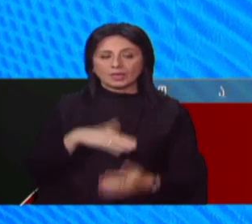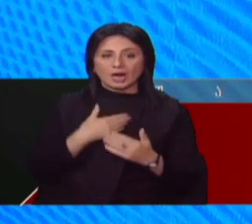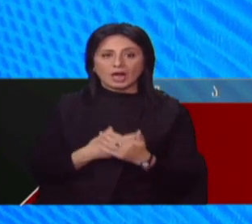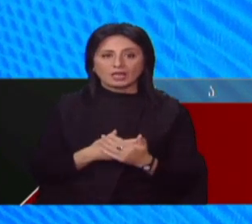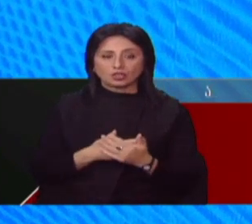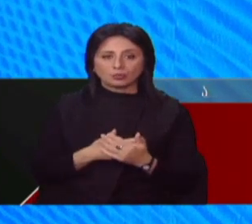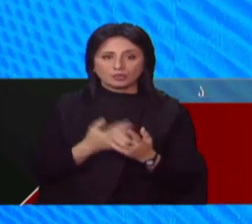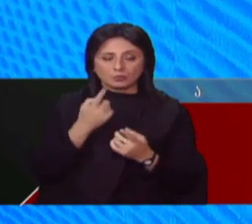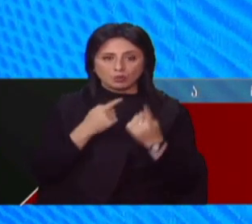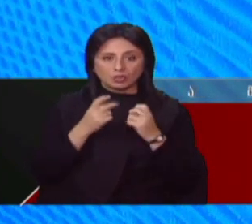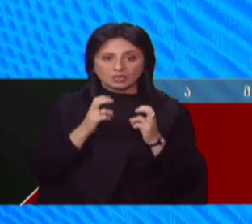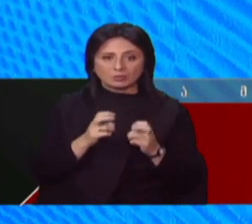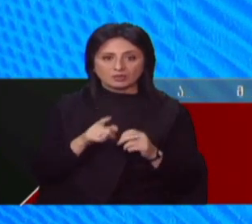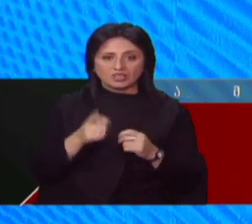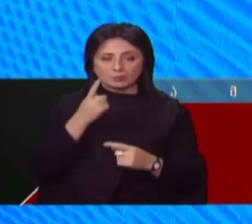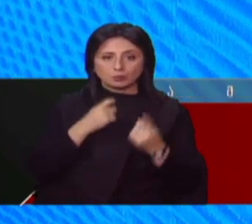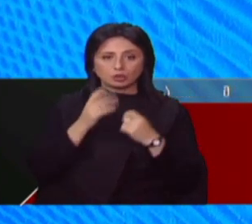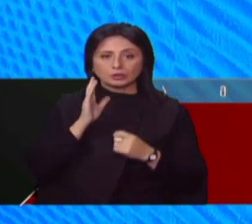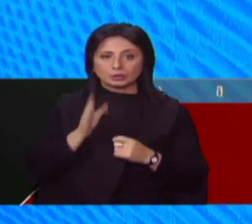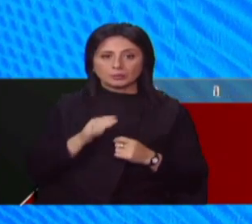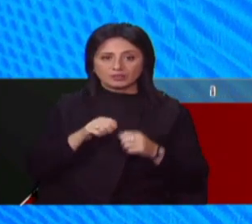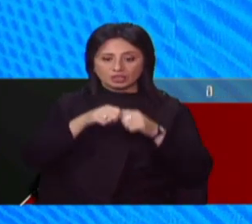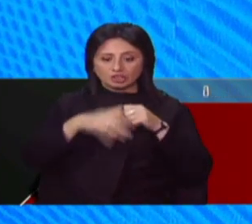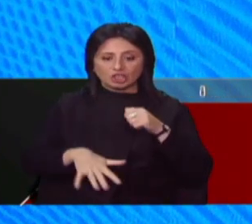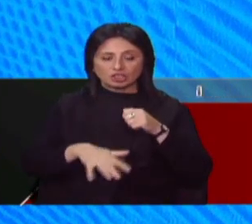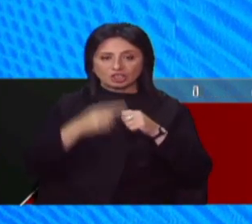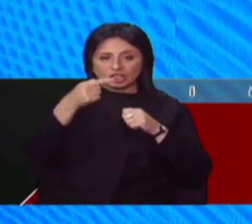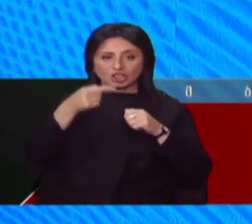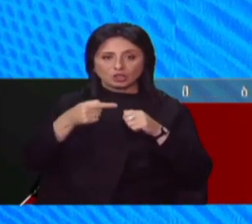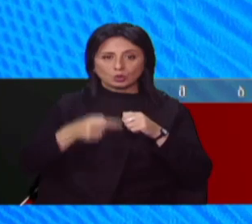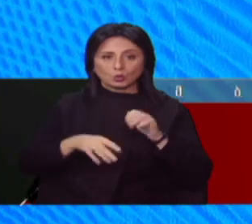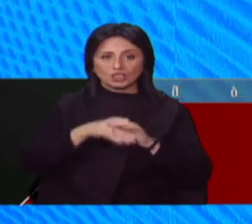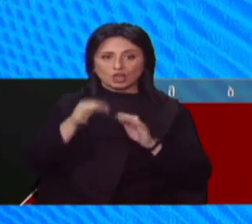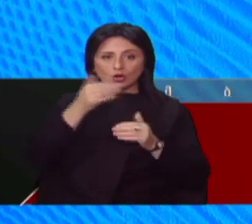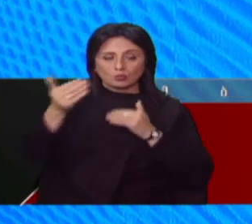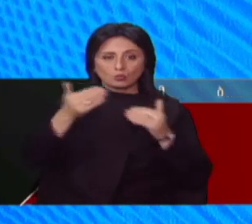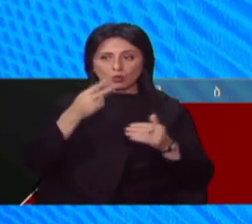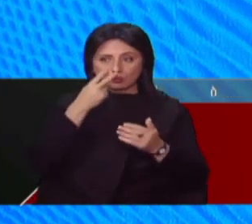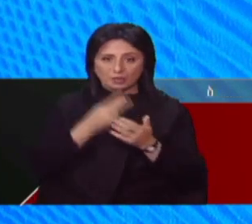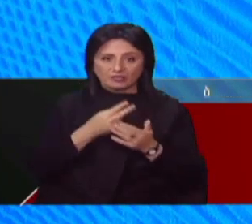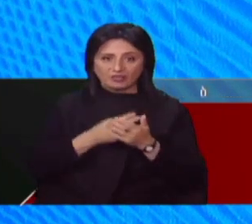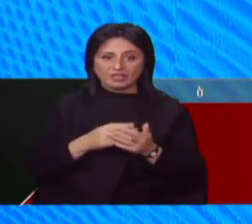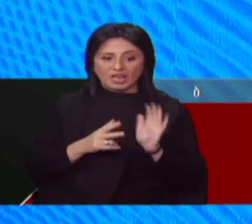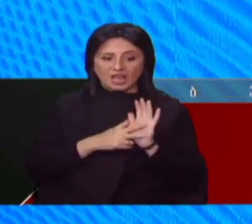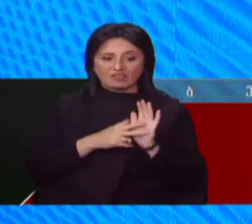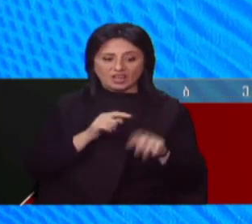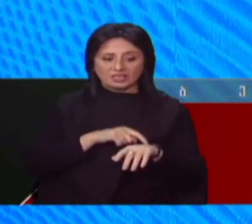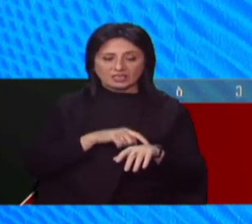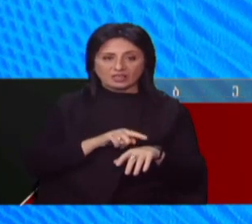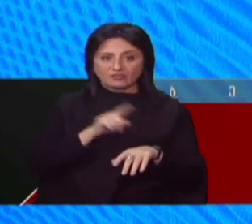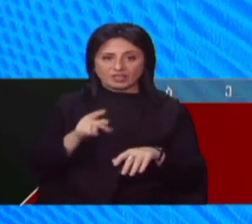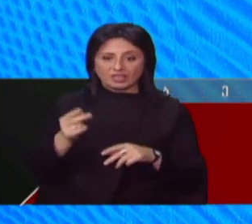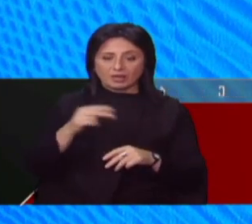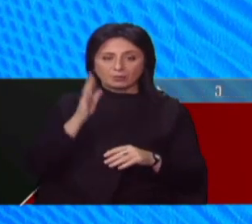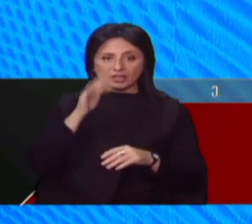активобис монацеемби, да эс монацеемби икнеба чашлили титеули сарчен олкис михадвит, да руа саатидан